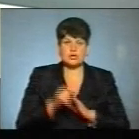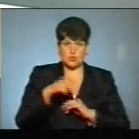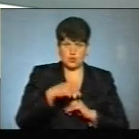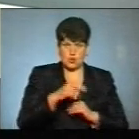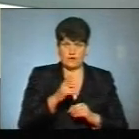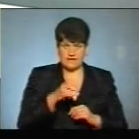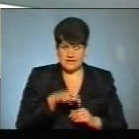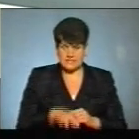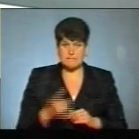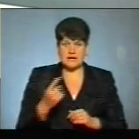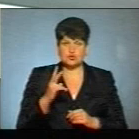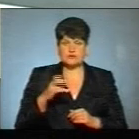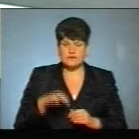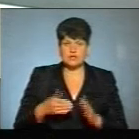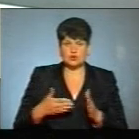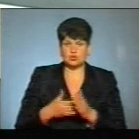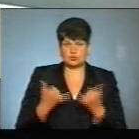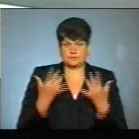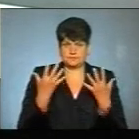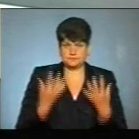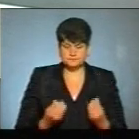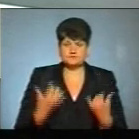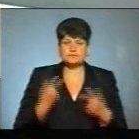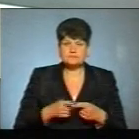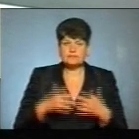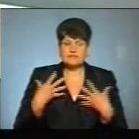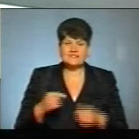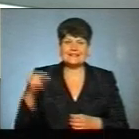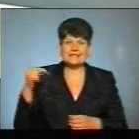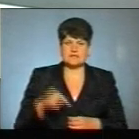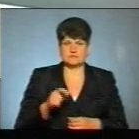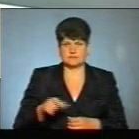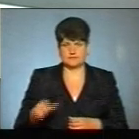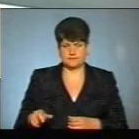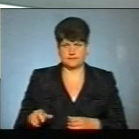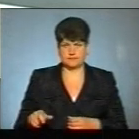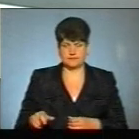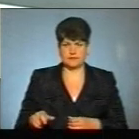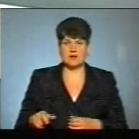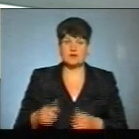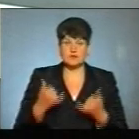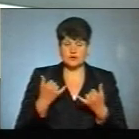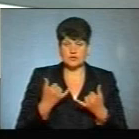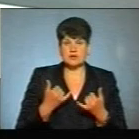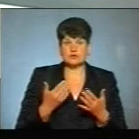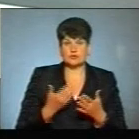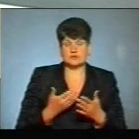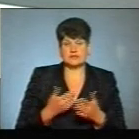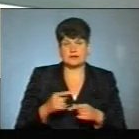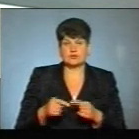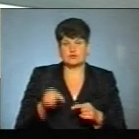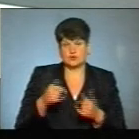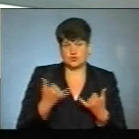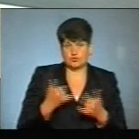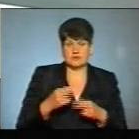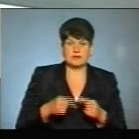квітня, з 1 квітня по сьогоднішній день, це вже 1000 осіб. Тобто, якщо сьогодні до закінчення дня і наступний день, це